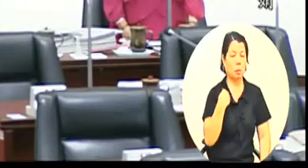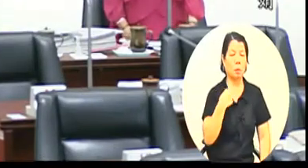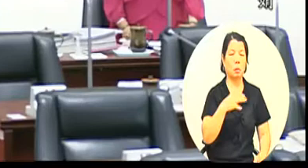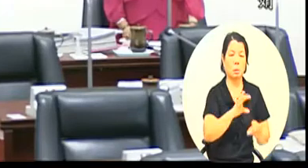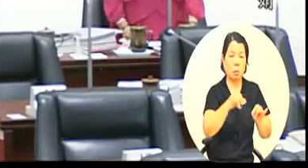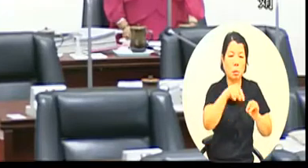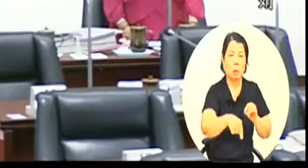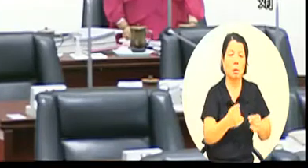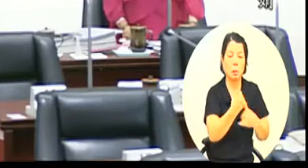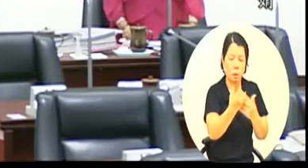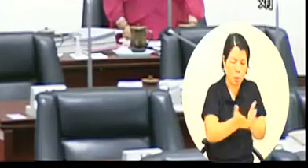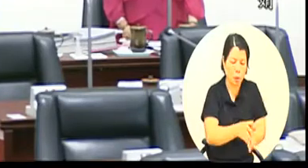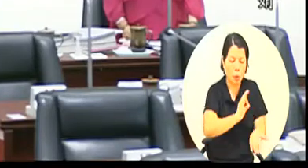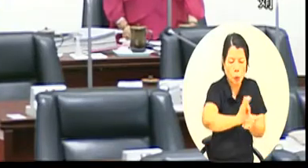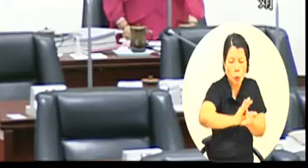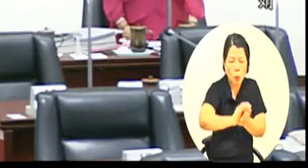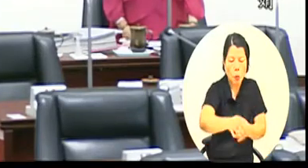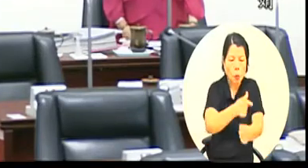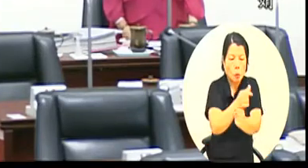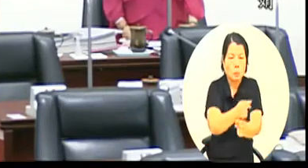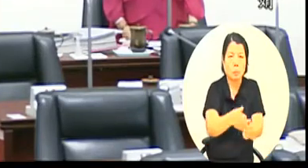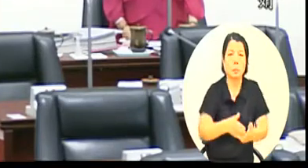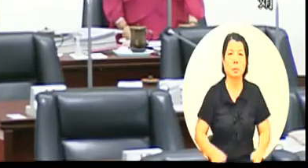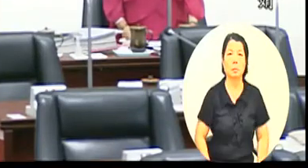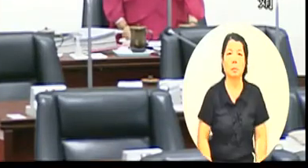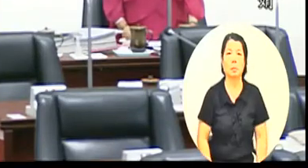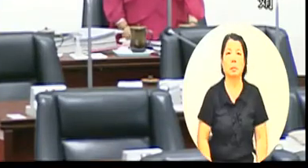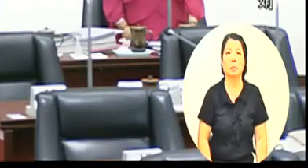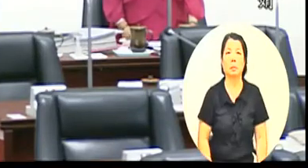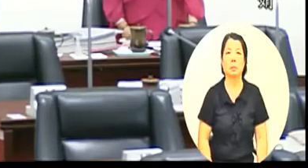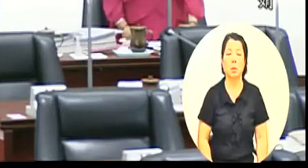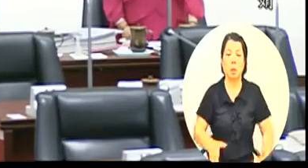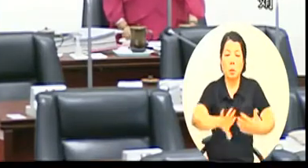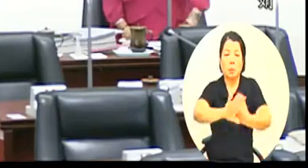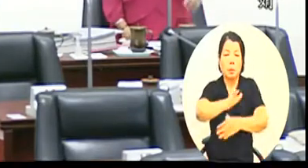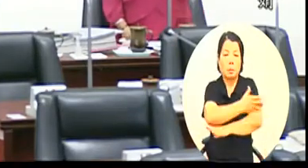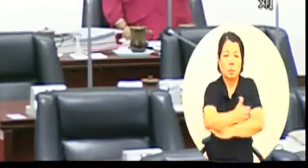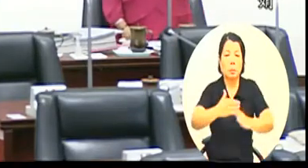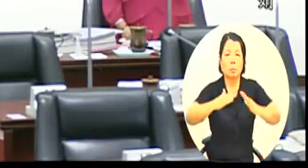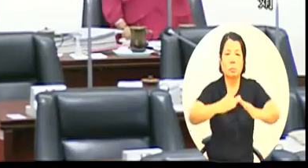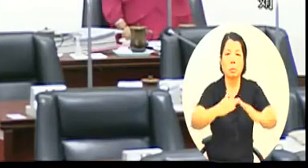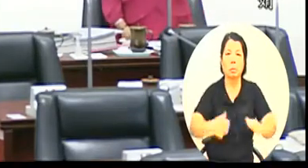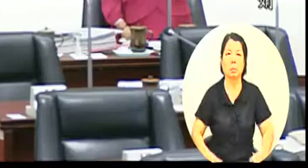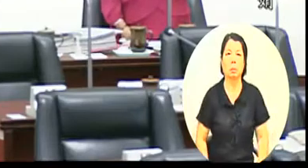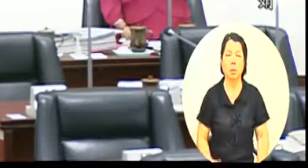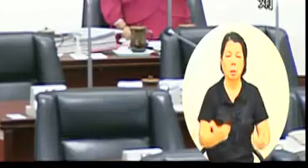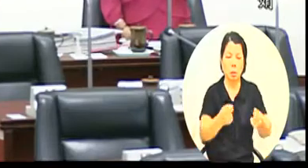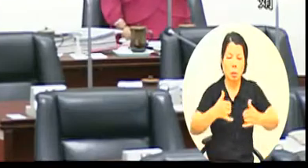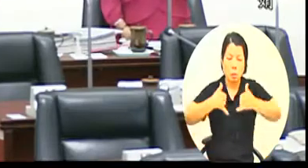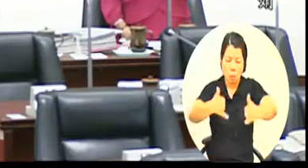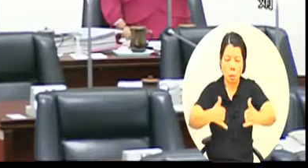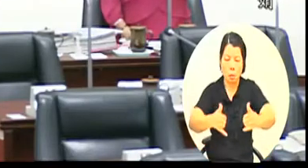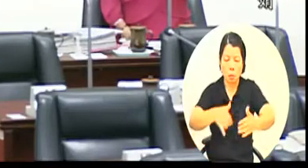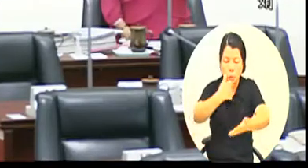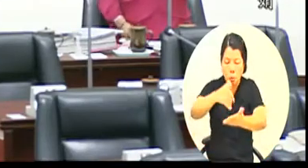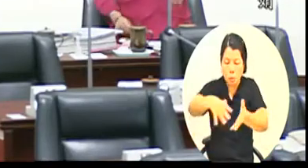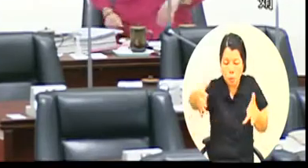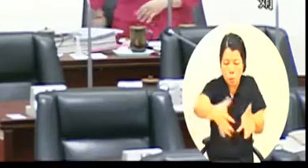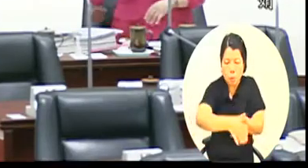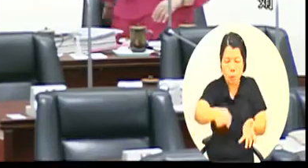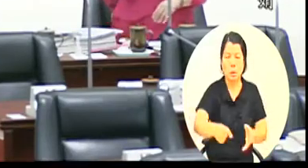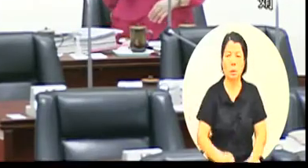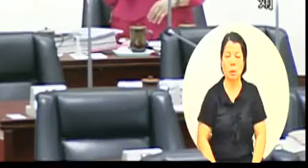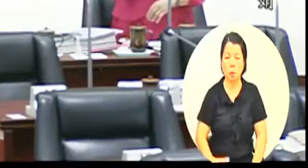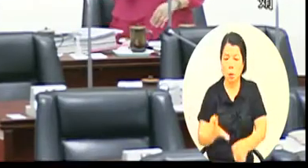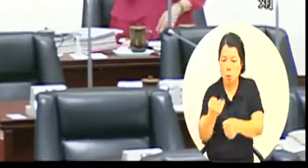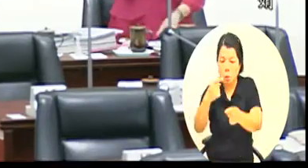好好的充分利用了。那事实上我也知道好像有别的县市，他们是以道路算进来好几米，还有他